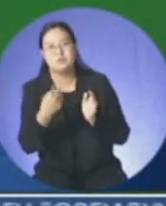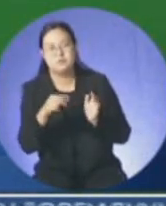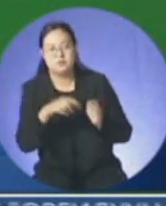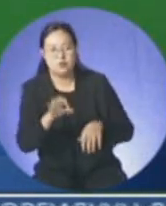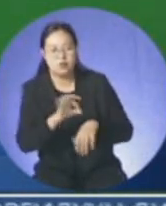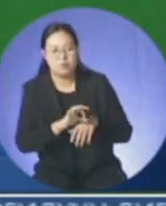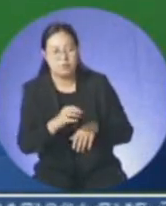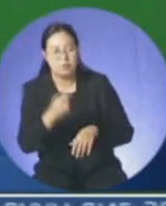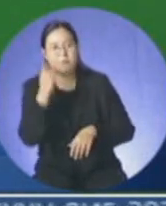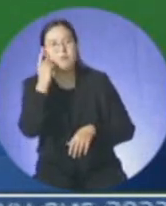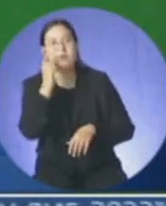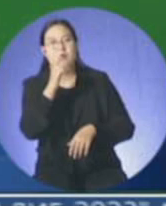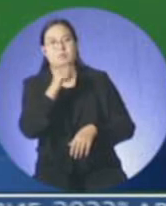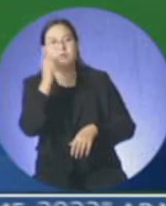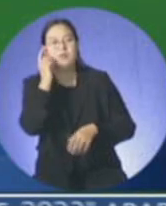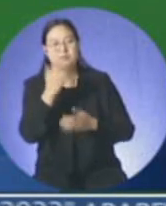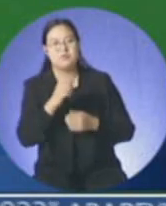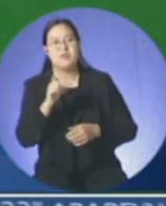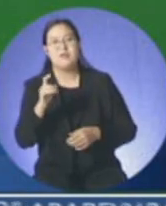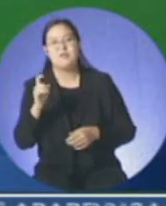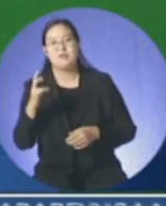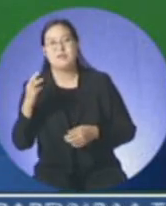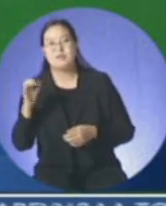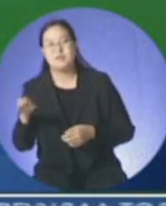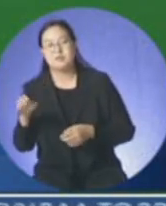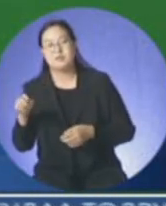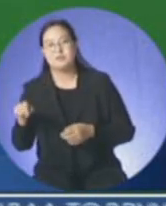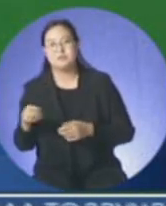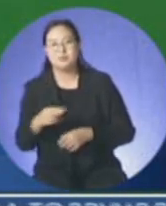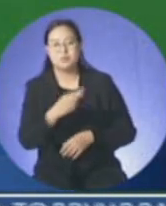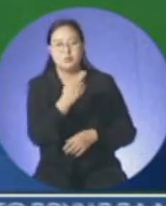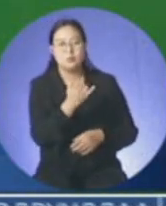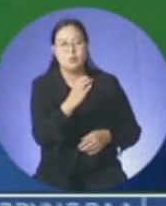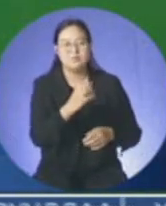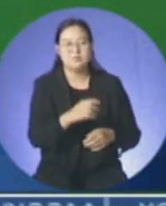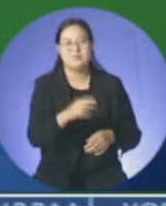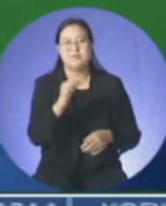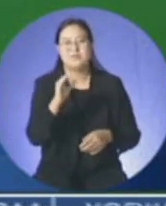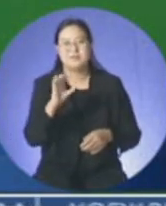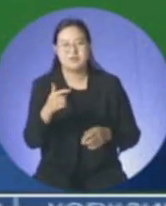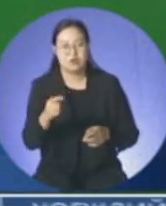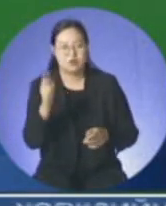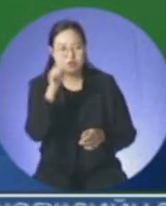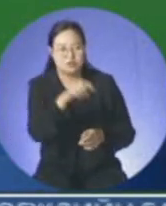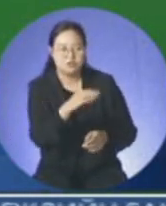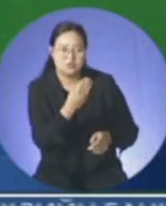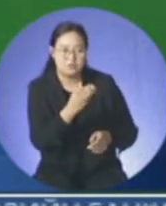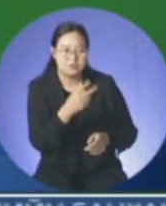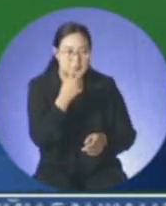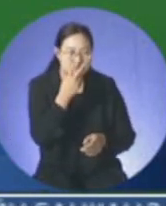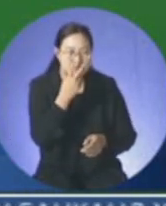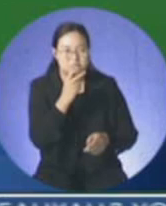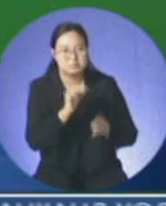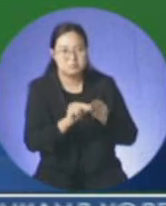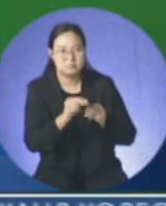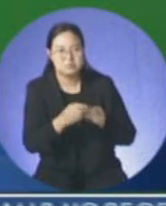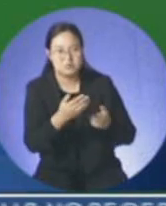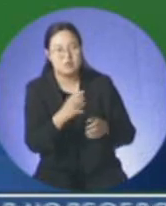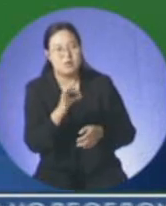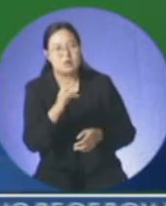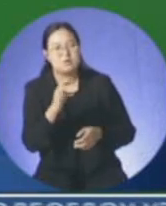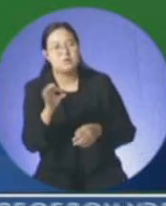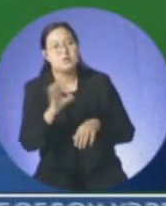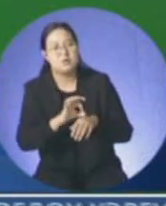эмчилгээг мэдсэн. Тэгээд нэг нэгнийхээ цусны тасаг дээр шинжилгээ өгөөд тэгээд яг энэ имажтай